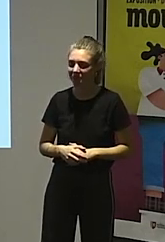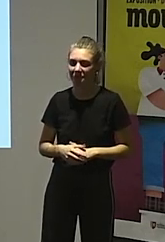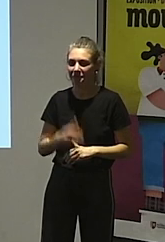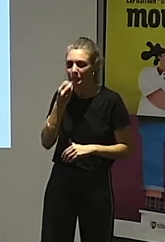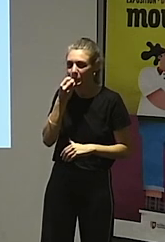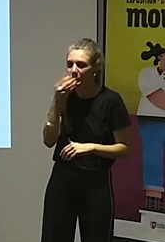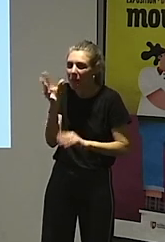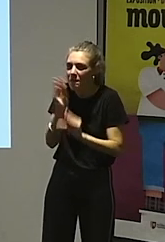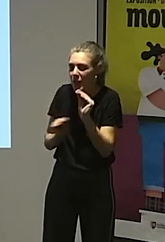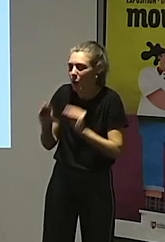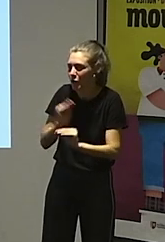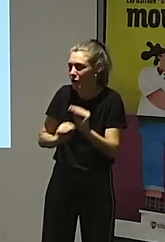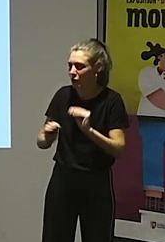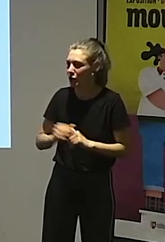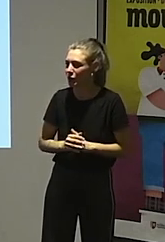Bienveillance.